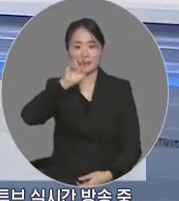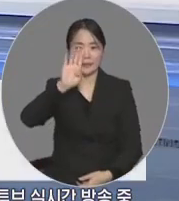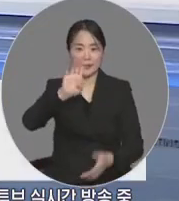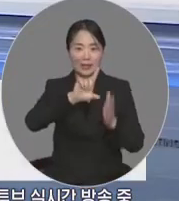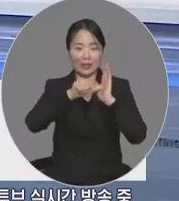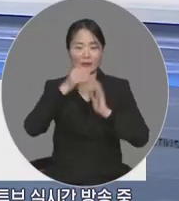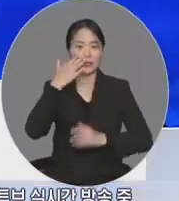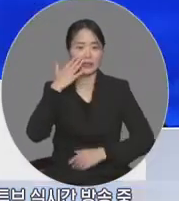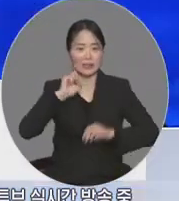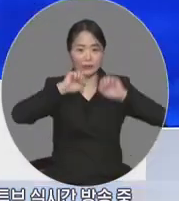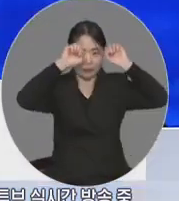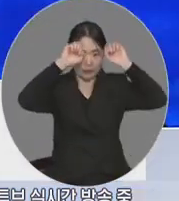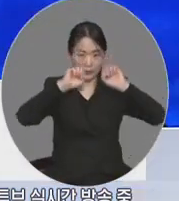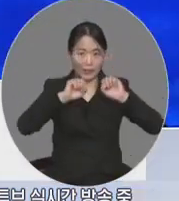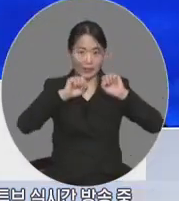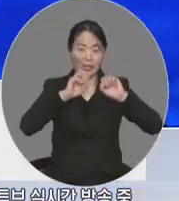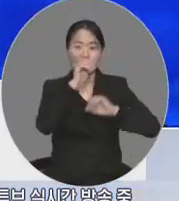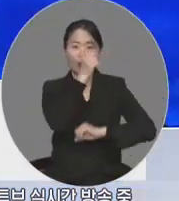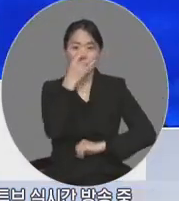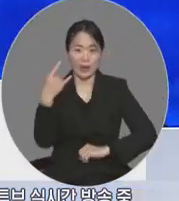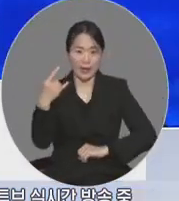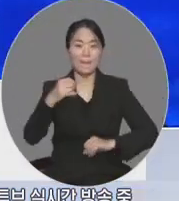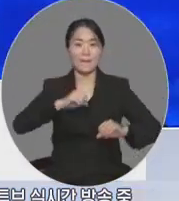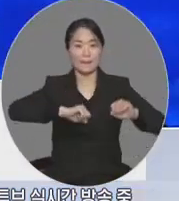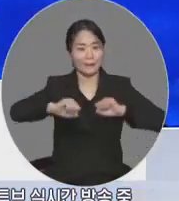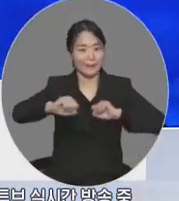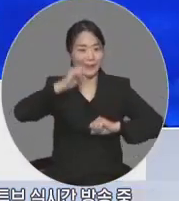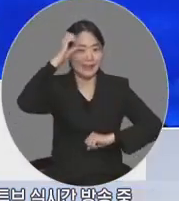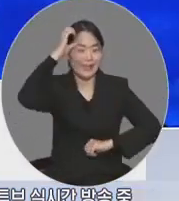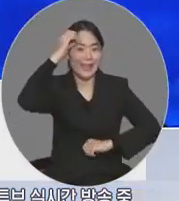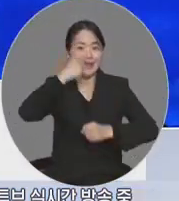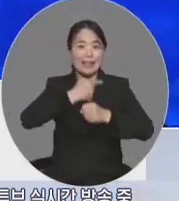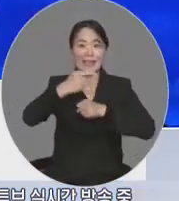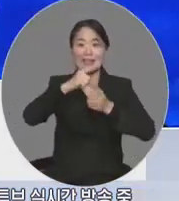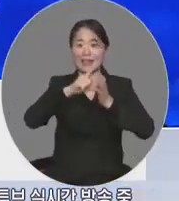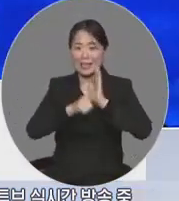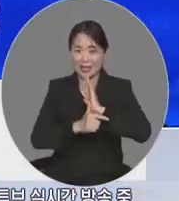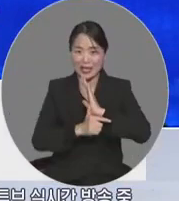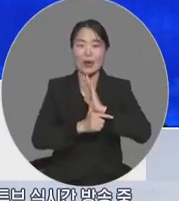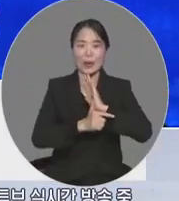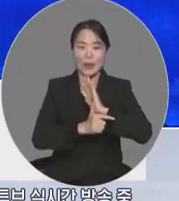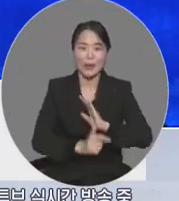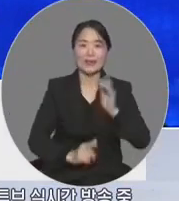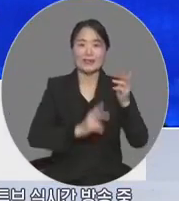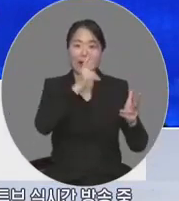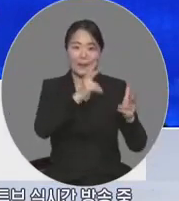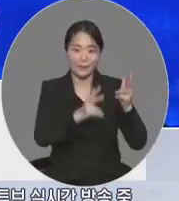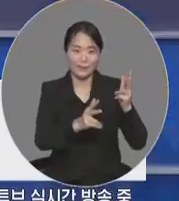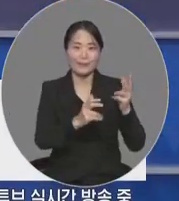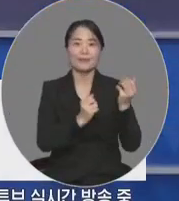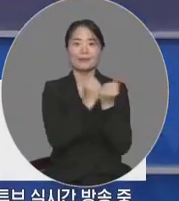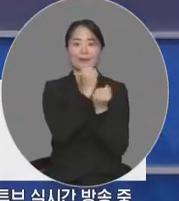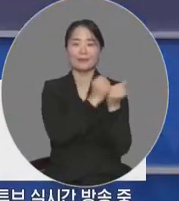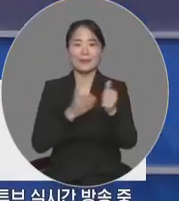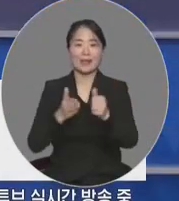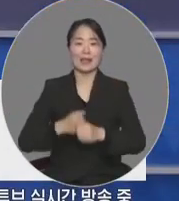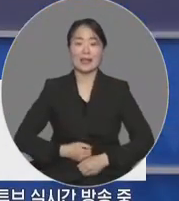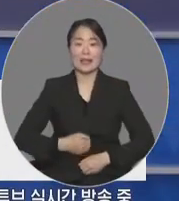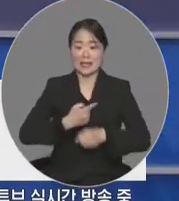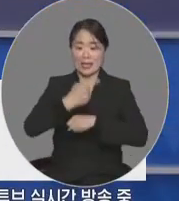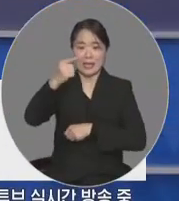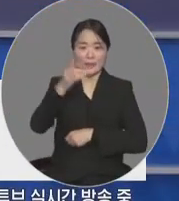2024년에 울산체육회 행보도 기대가 되는데요. 내년의 역점 사업과 또 변화를 짚어주신다면요.